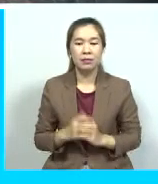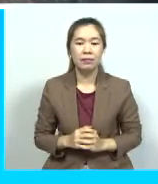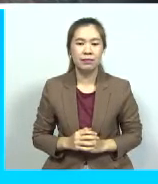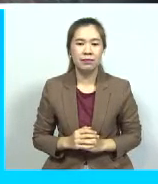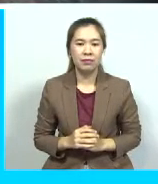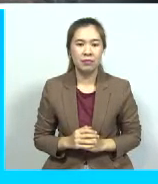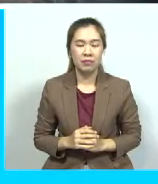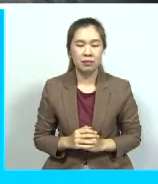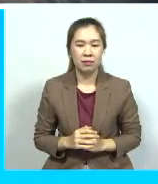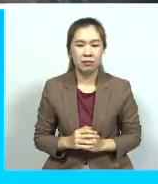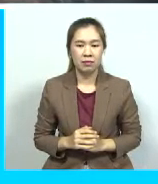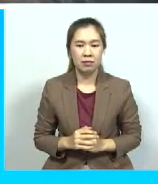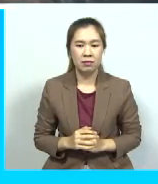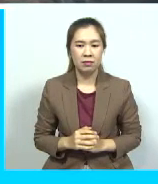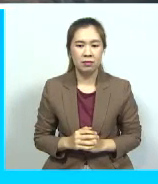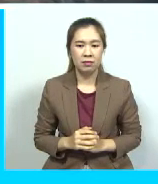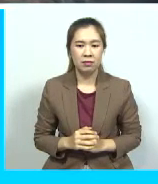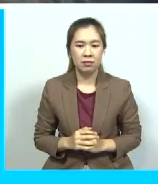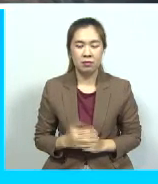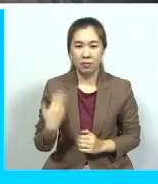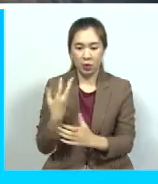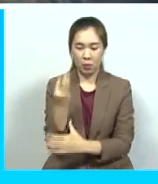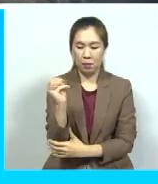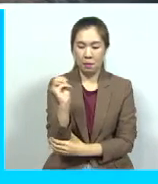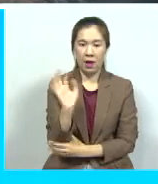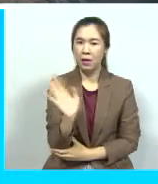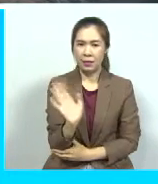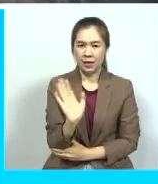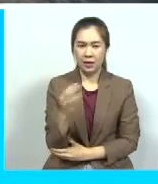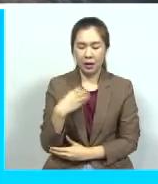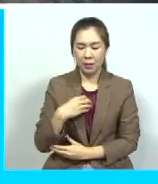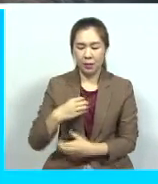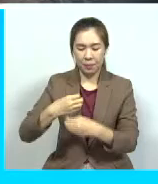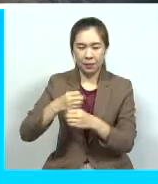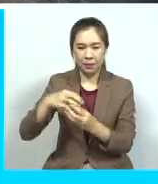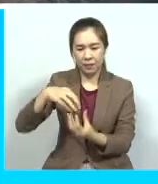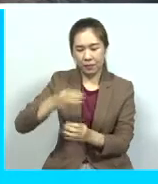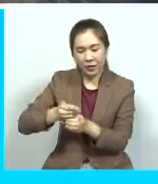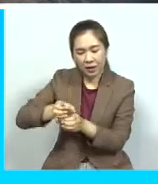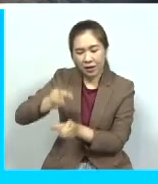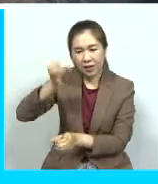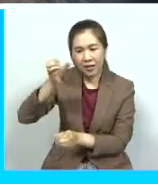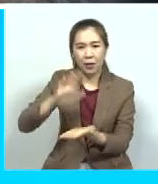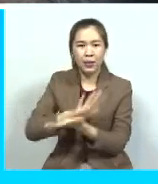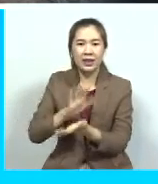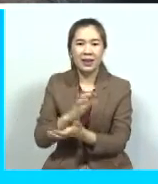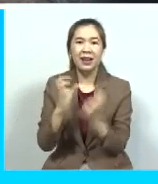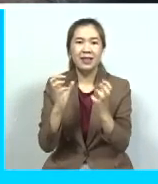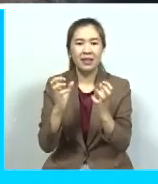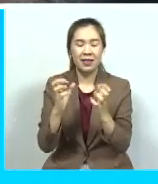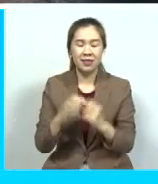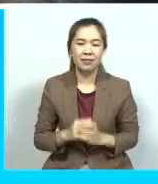ไม เพราะฉะนั้นมันไม่ใช่ไม้ครับผมมันเป็นแกนกระดาษแข็งแกนกระดาษแข็งครับผ